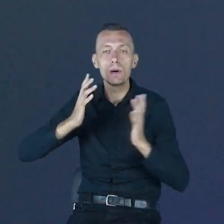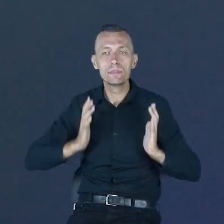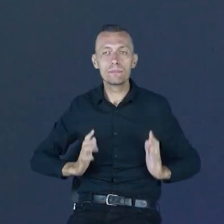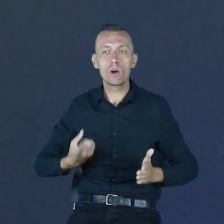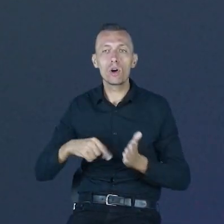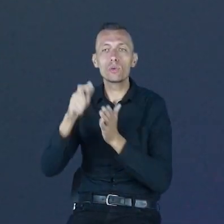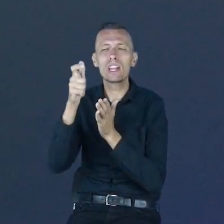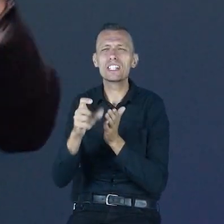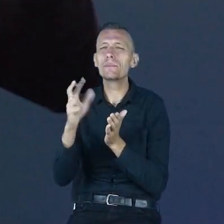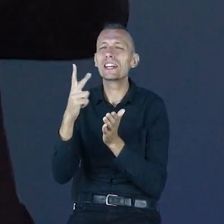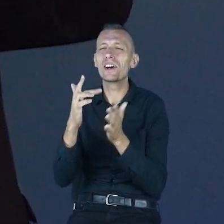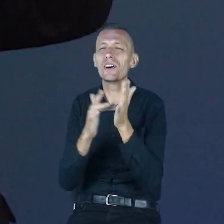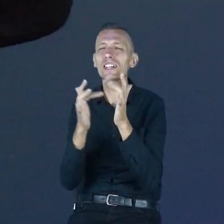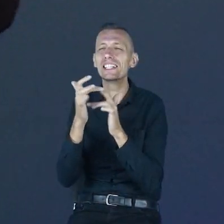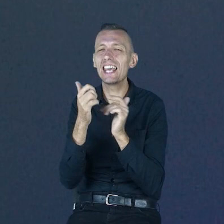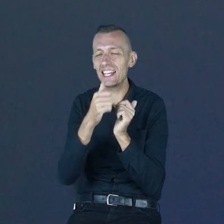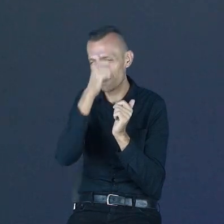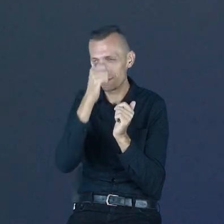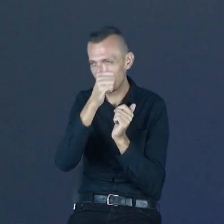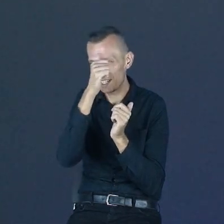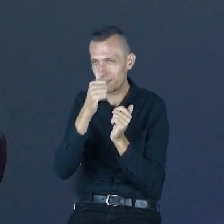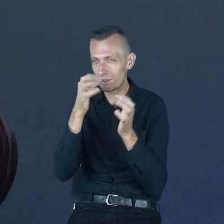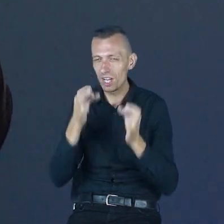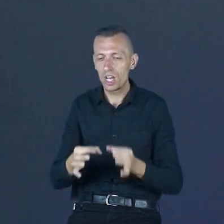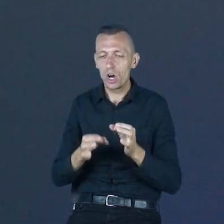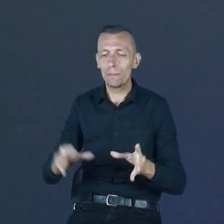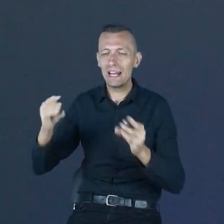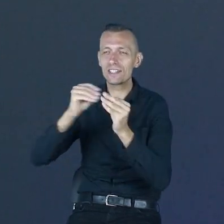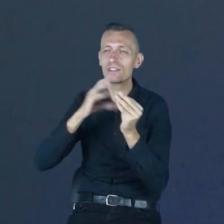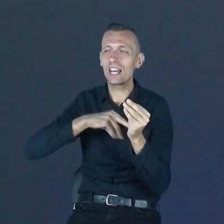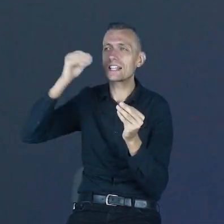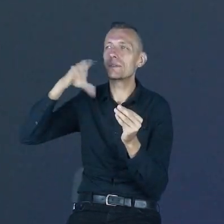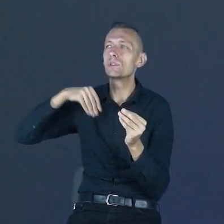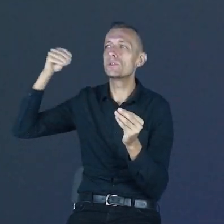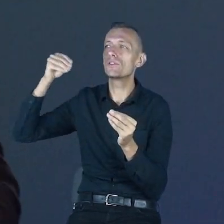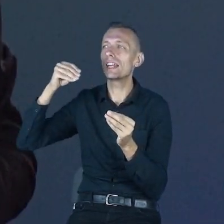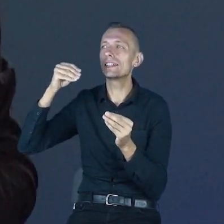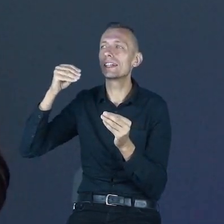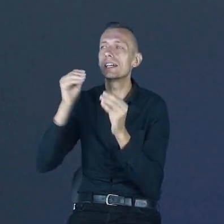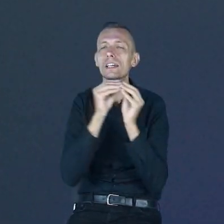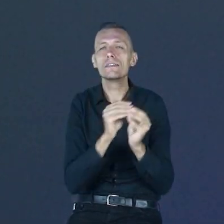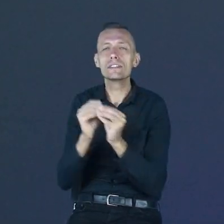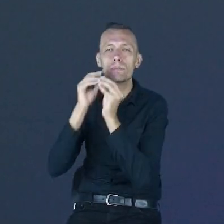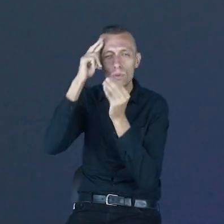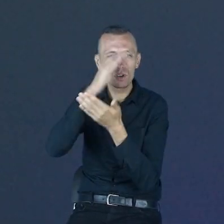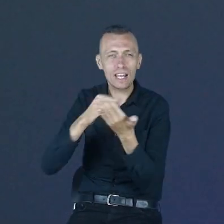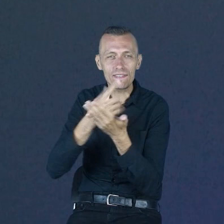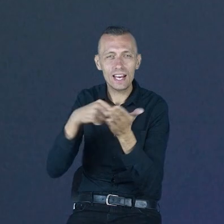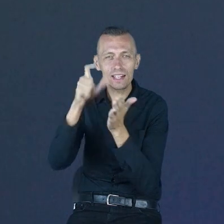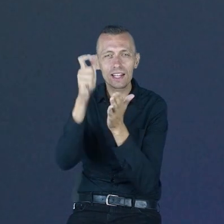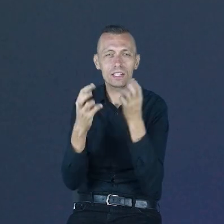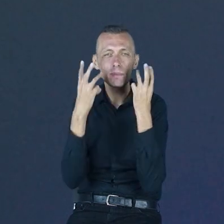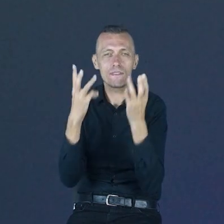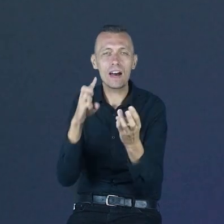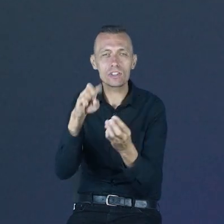obecność w Duchu Świętym. Twoją wyspą może być wspólnota wiary, w której chodzisz z Bogiem, chociaż czasem musimy między sobą